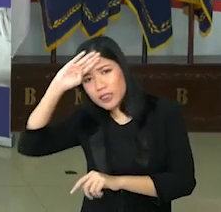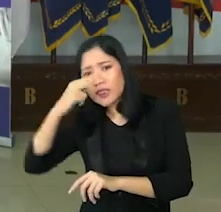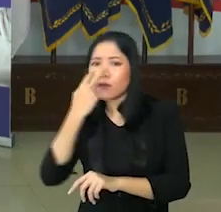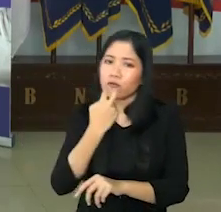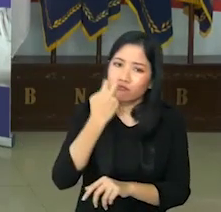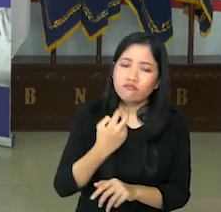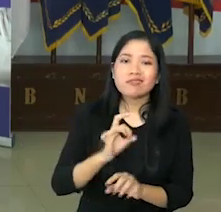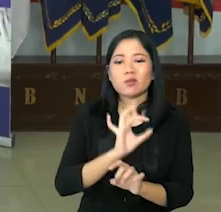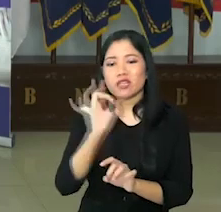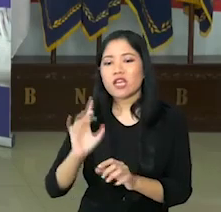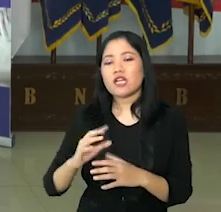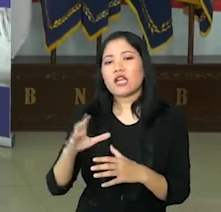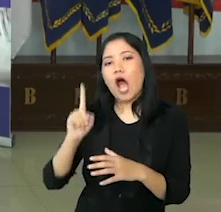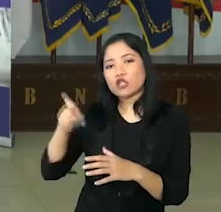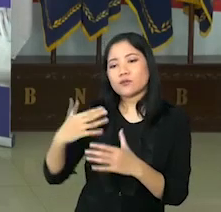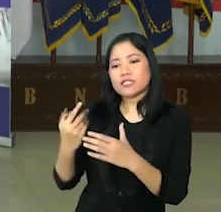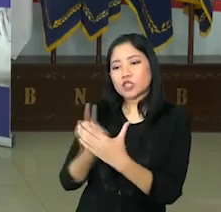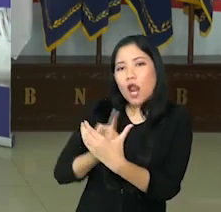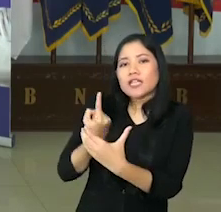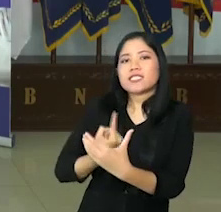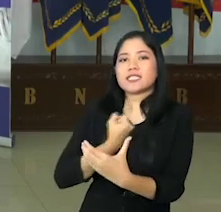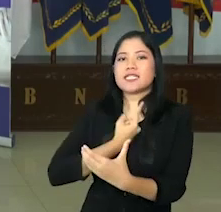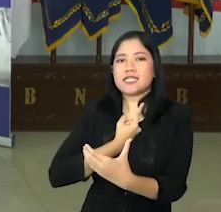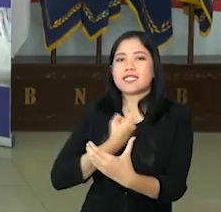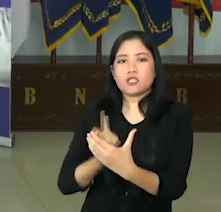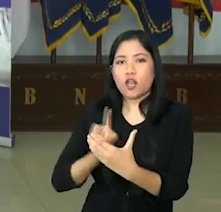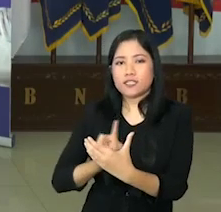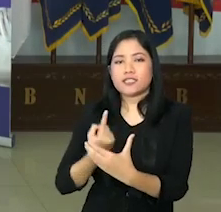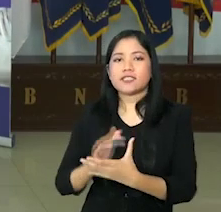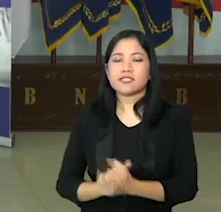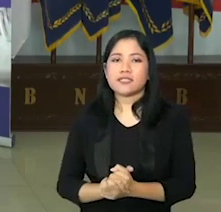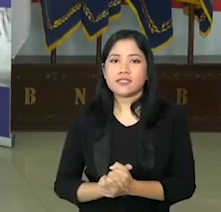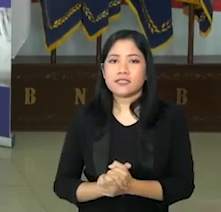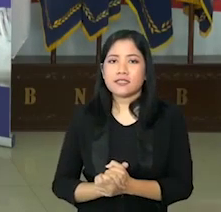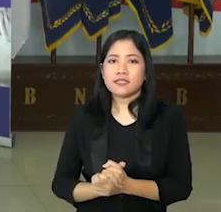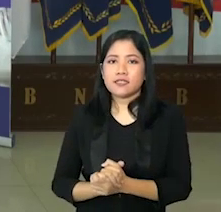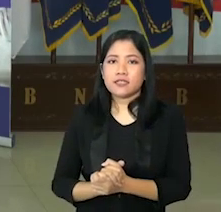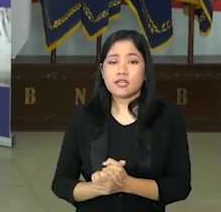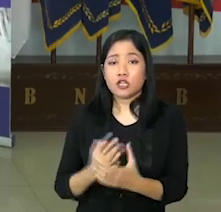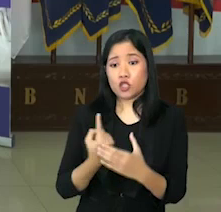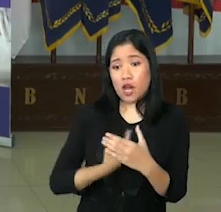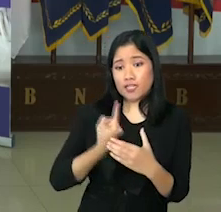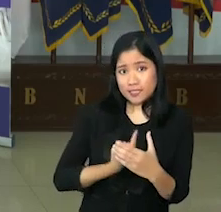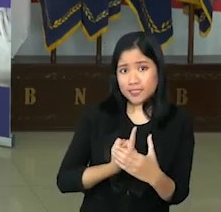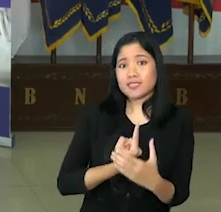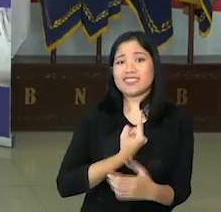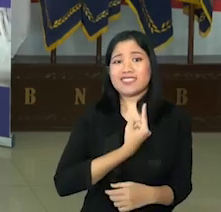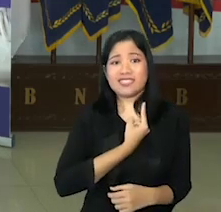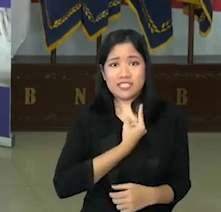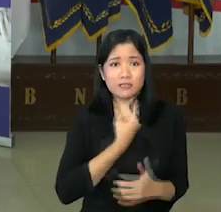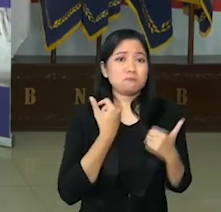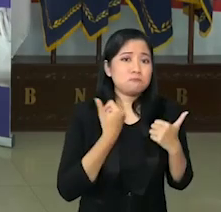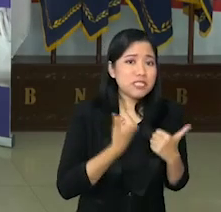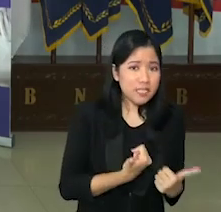melakukan isolasi secara mandiri isolasi ini bisa dilaksanakan secara tersendiri